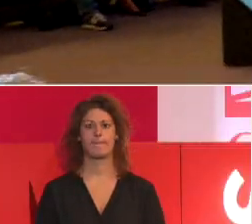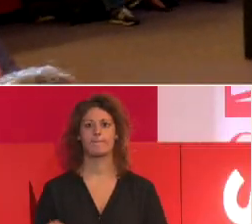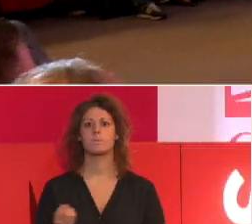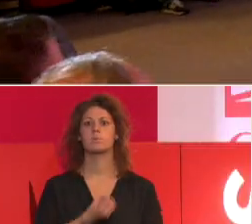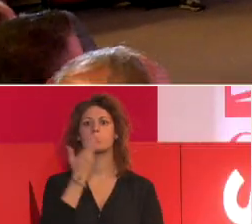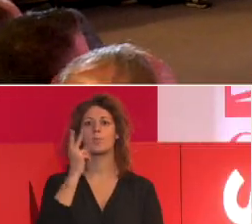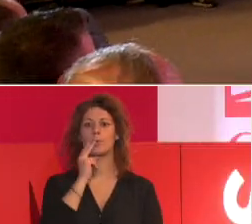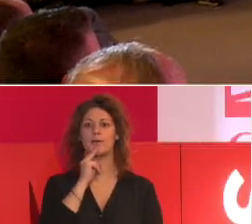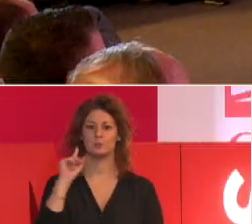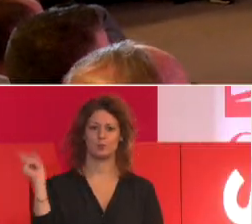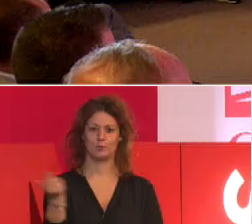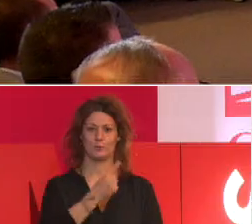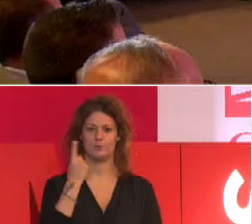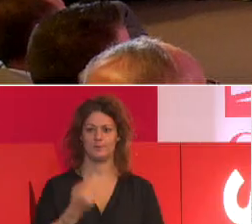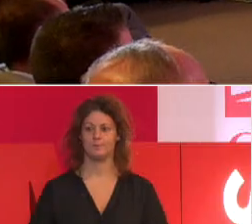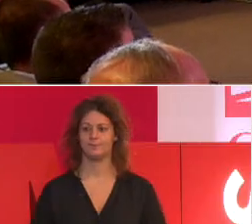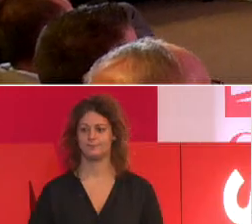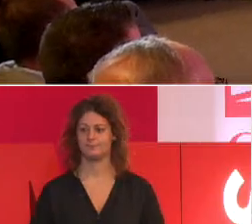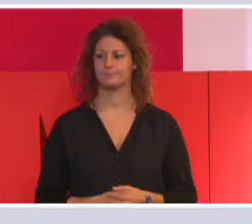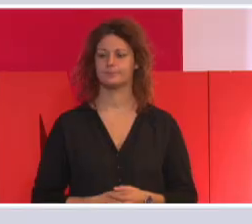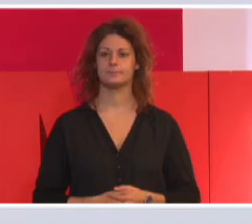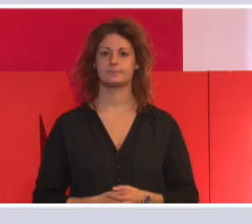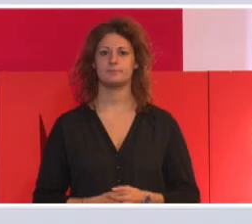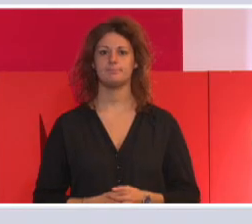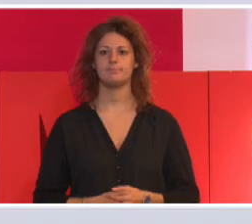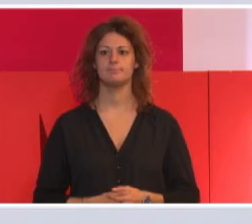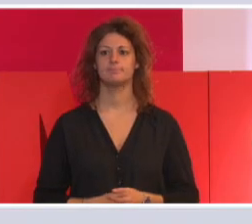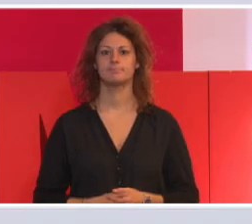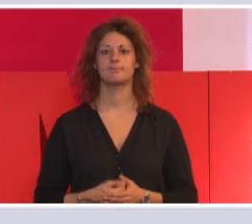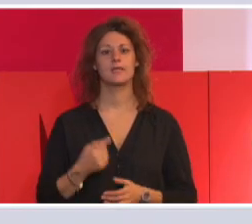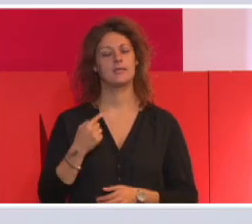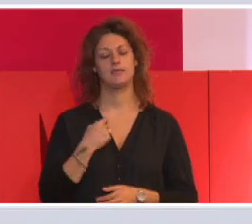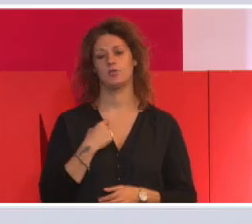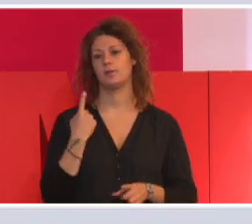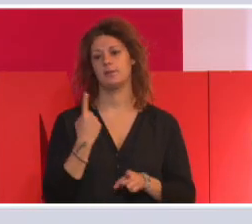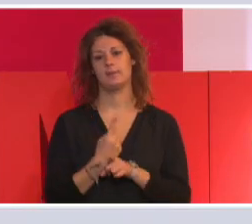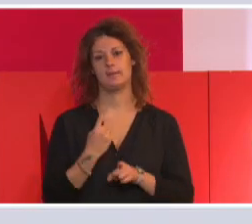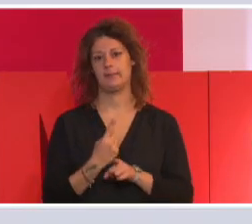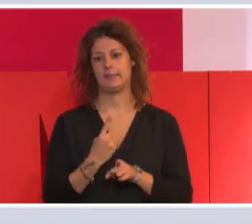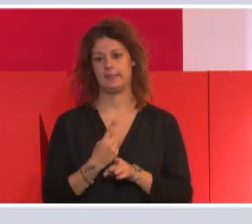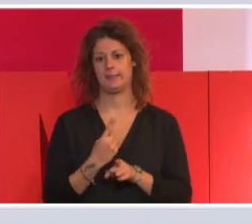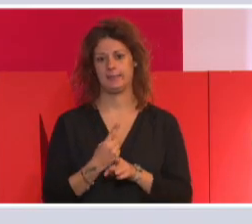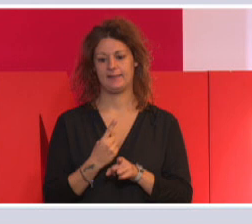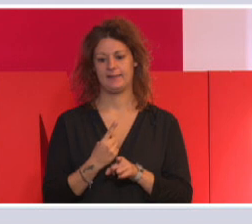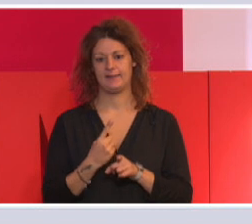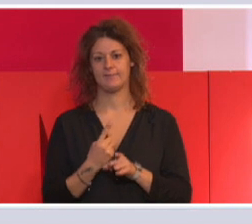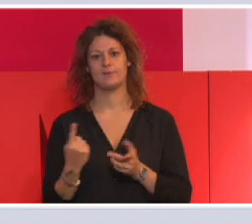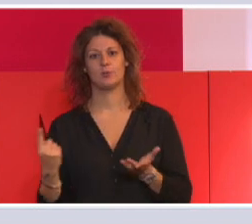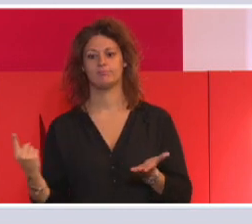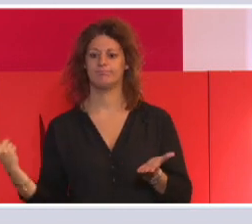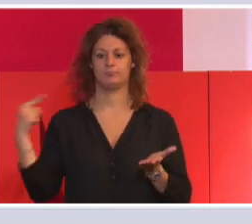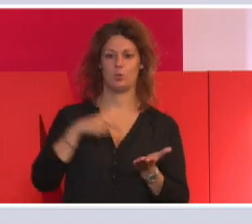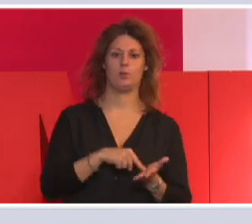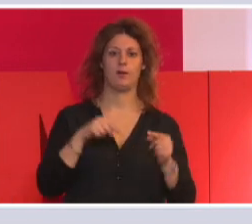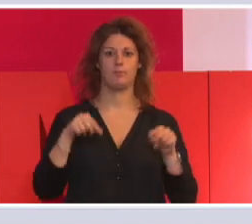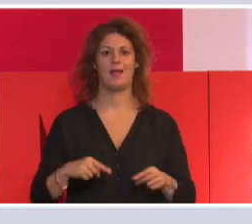un pomeriggio a tutti io di fatto vi riporto pesantemente con i piedi per terra cioè vi riporto effettivamente a quella